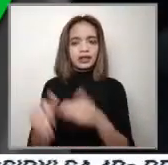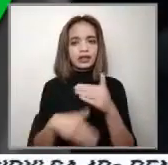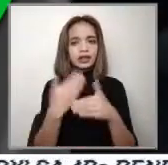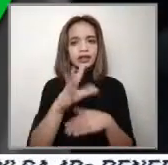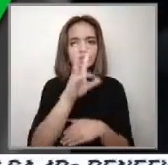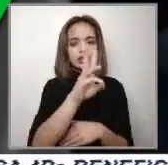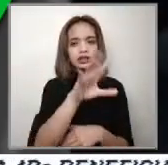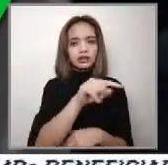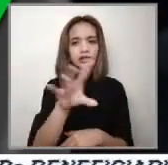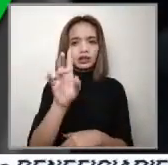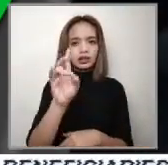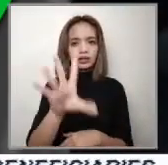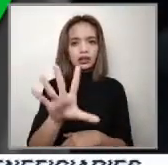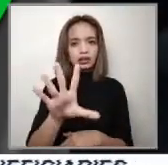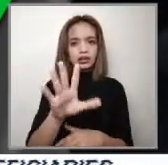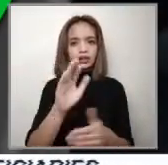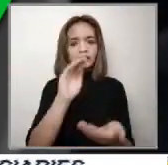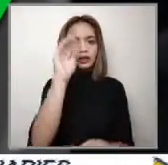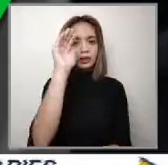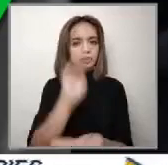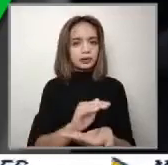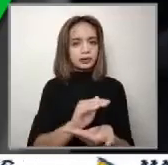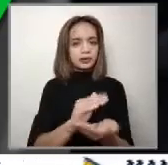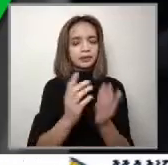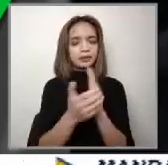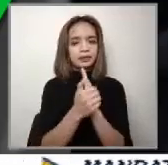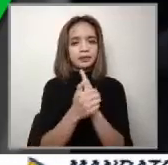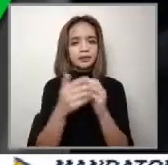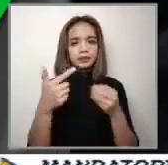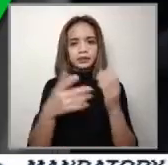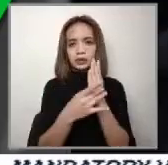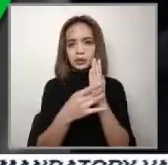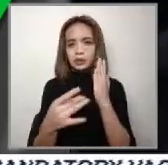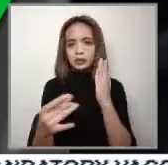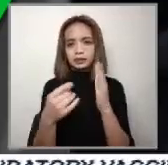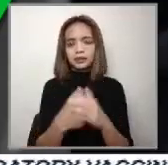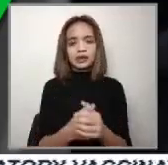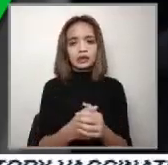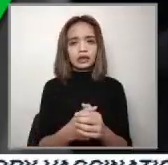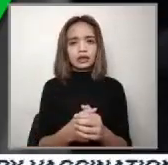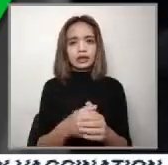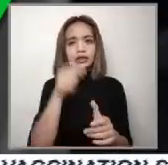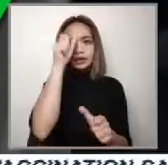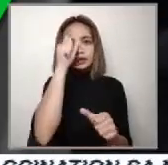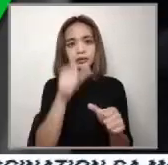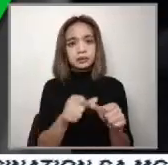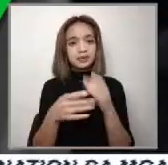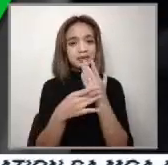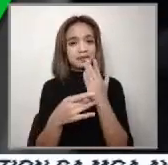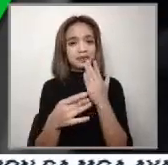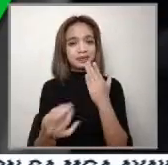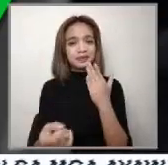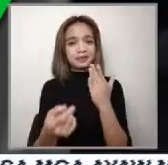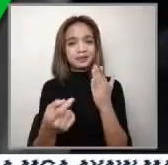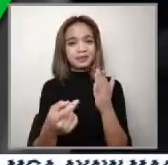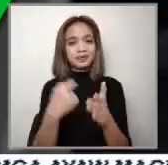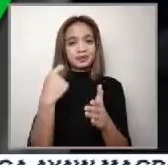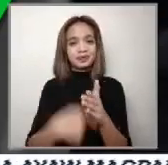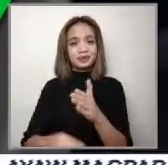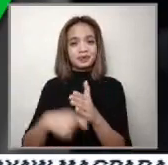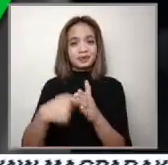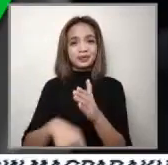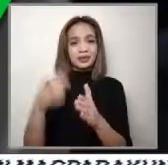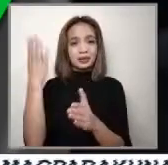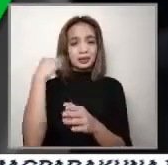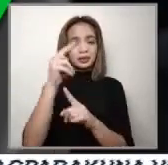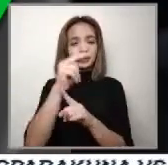75 centavos ang bawas sa kerosene. Huli pong nagtaas ng presyo ng mga produktong petrolyo ang mga kumpanya ng langis noong November 2. Halos